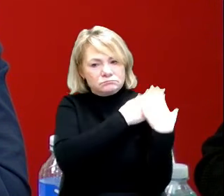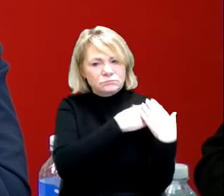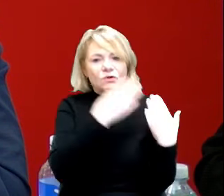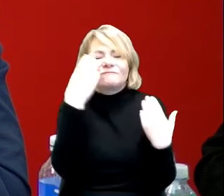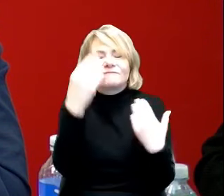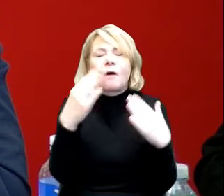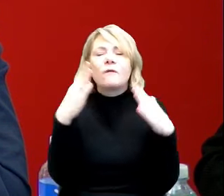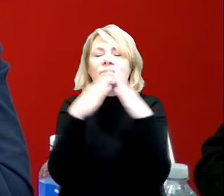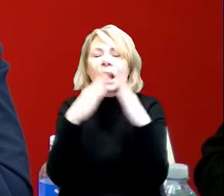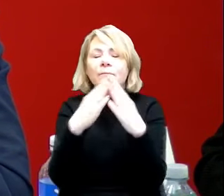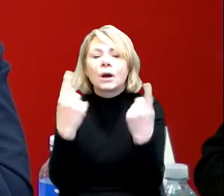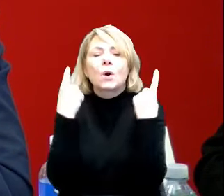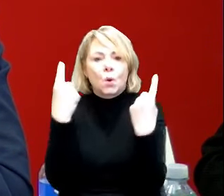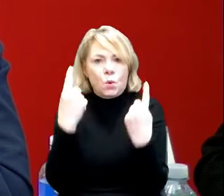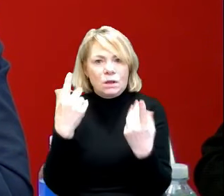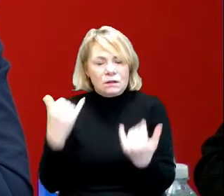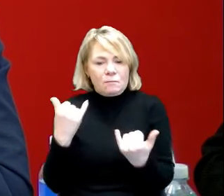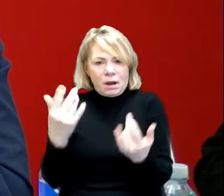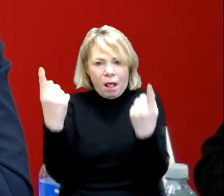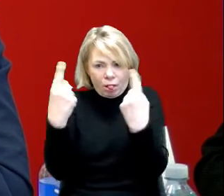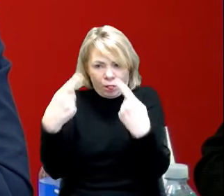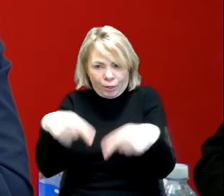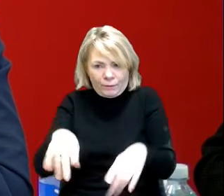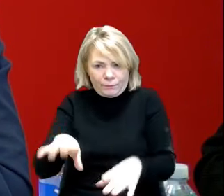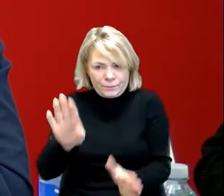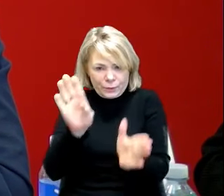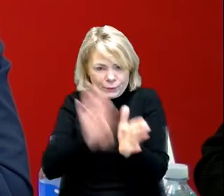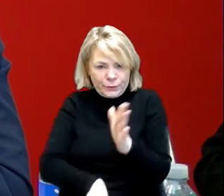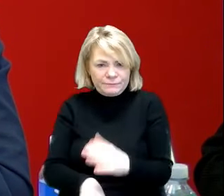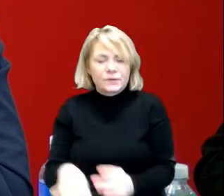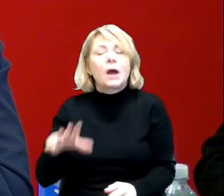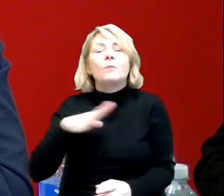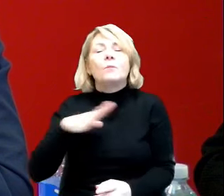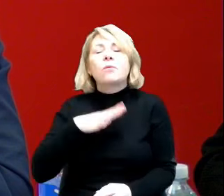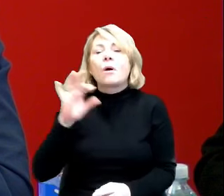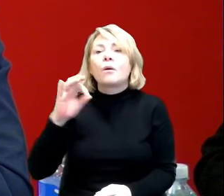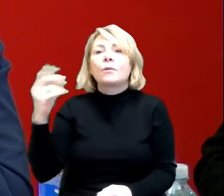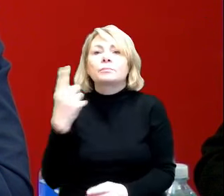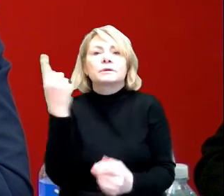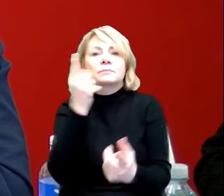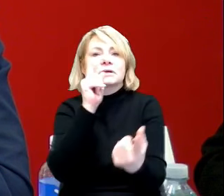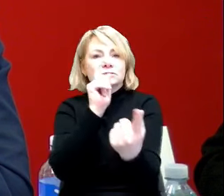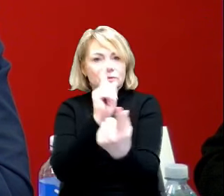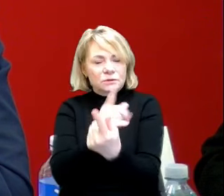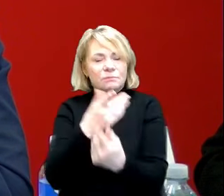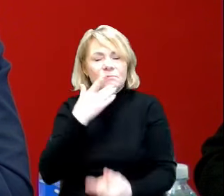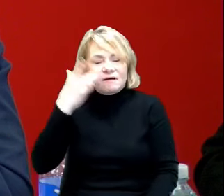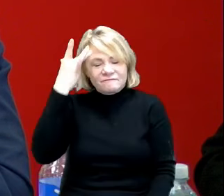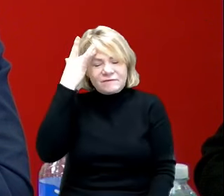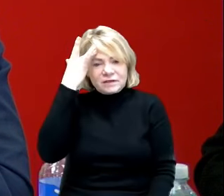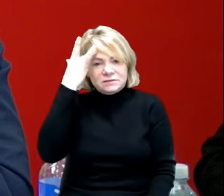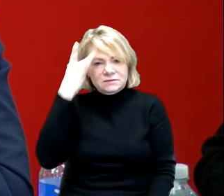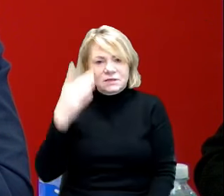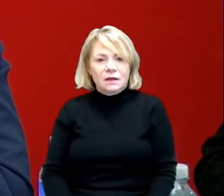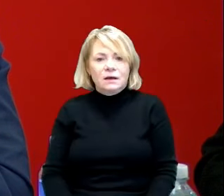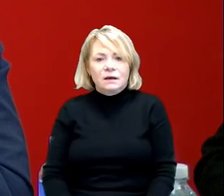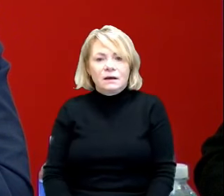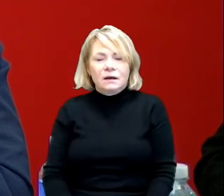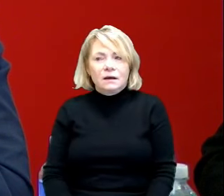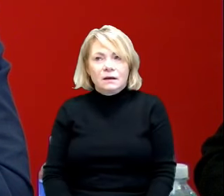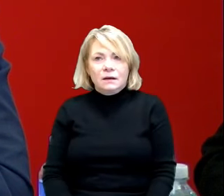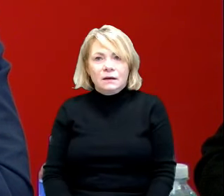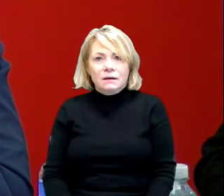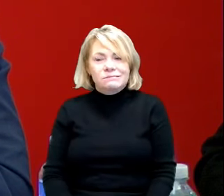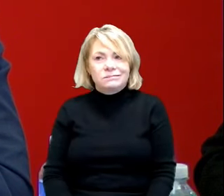būsena kokia jinai yra dabar pirmam susitikime su ministru praeitų metų vasarą tą kaip girdite dariau ką tik